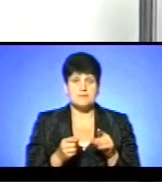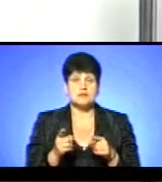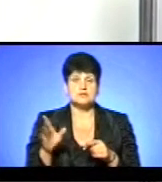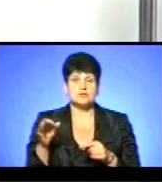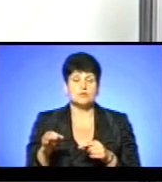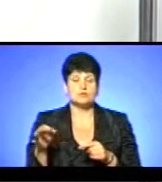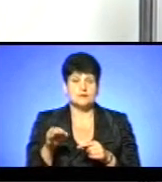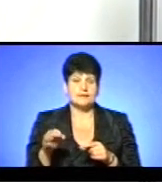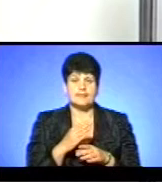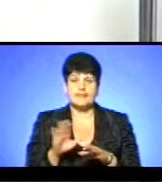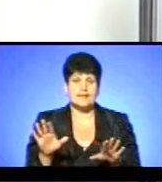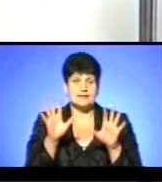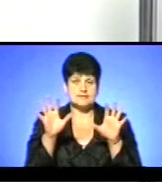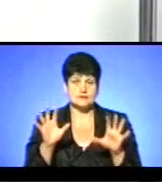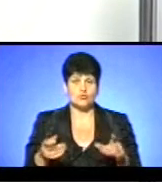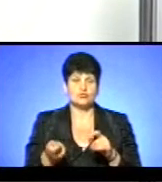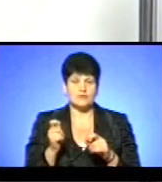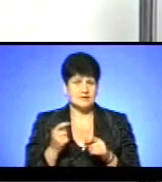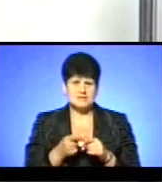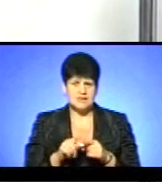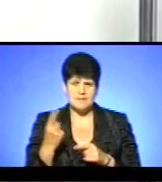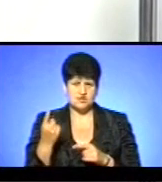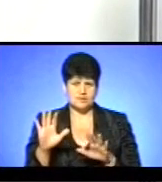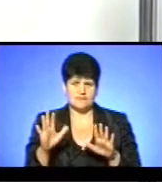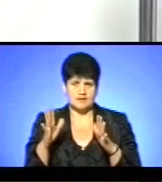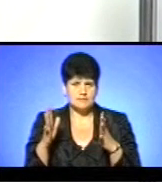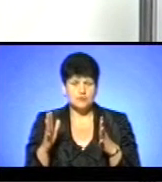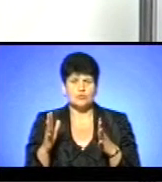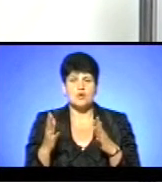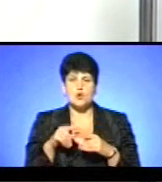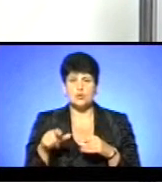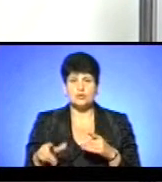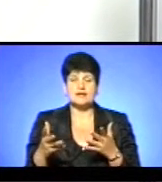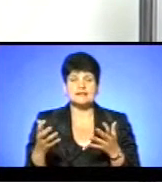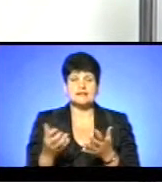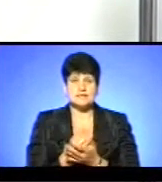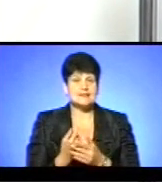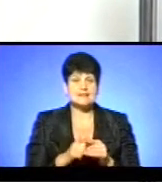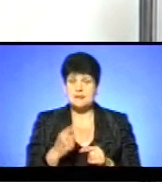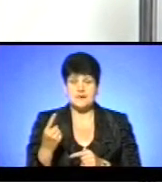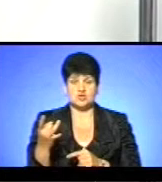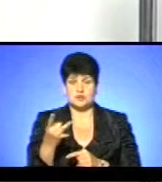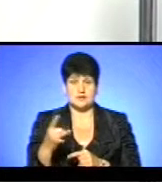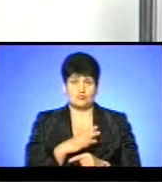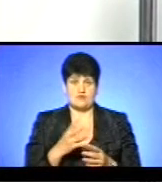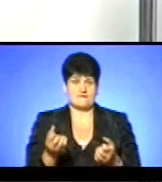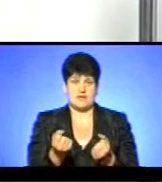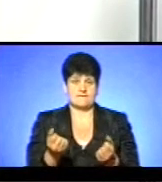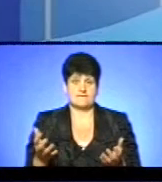актуальна, оскільки відомо, що це не перший випадок, і, зокрема, люди, яких виявили, також не вперше були